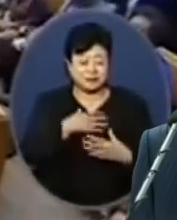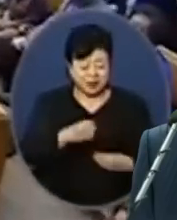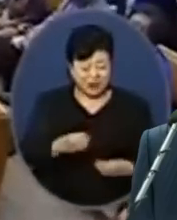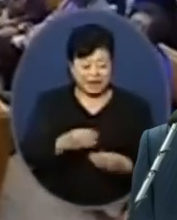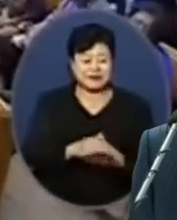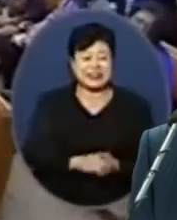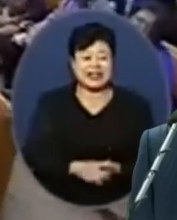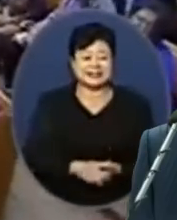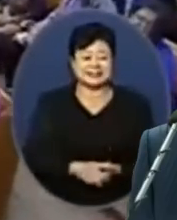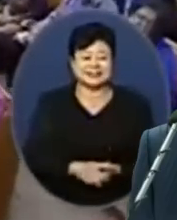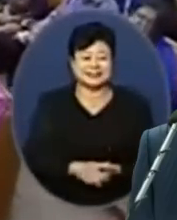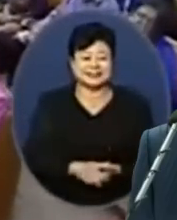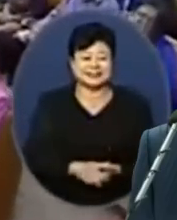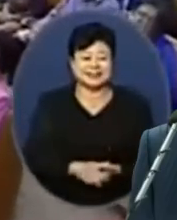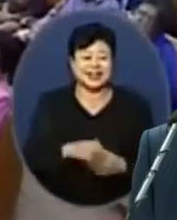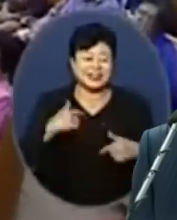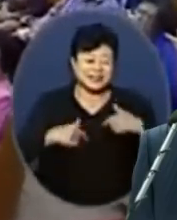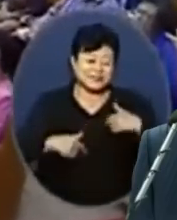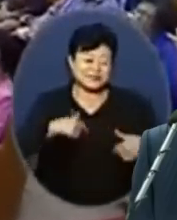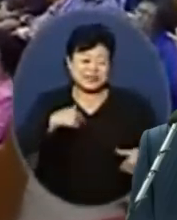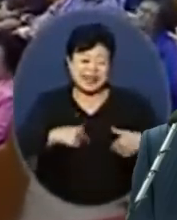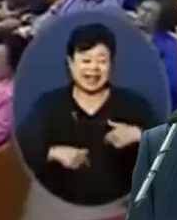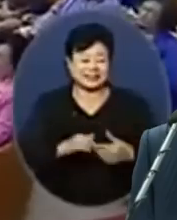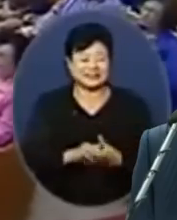평안합니다. 기쁩니다.